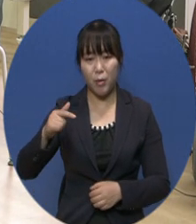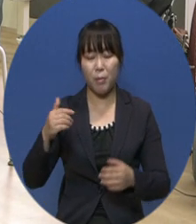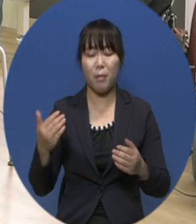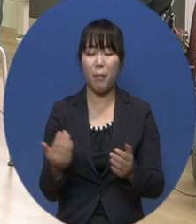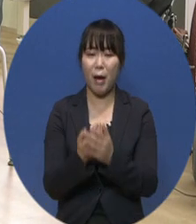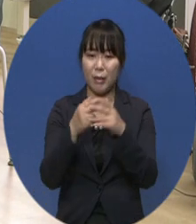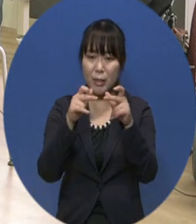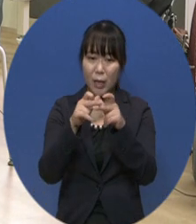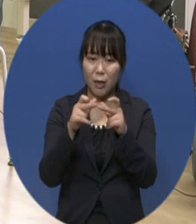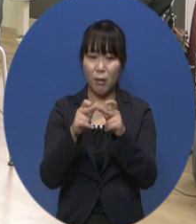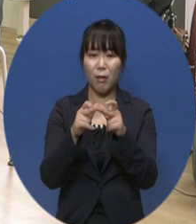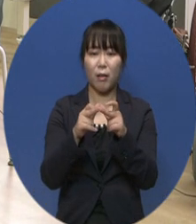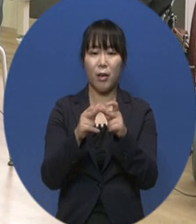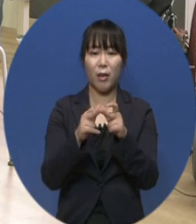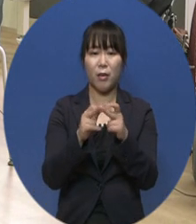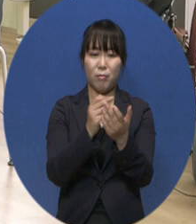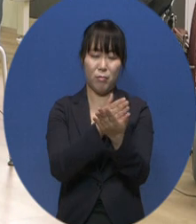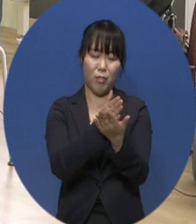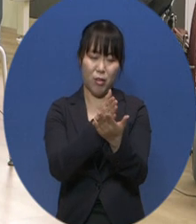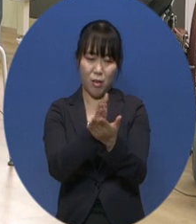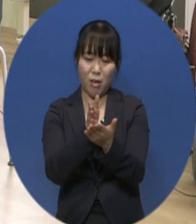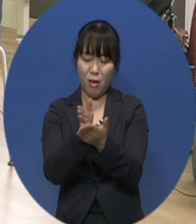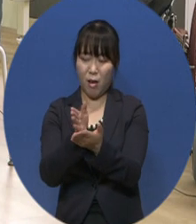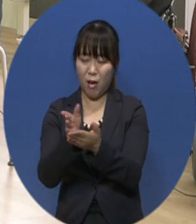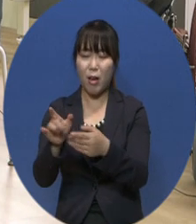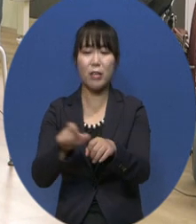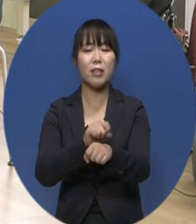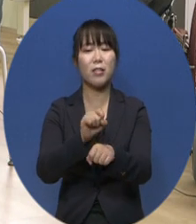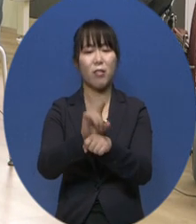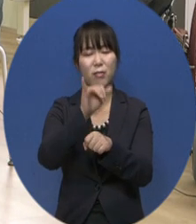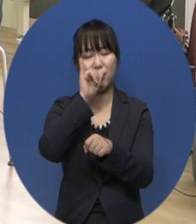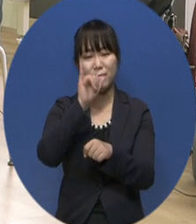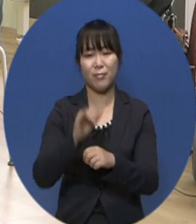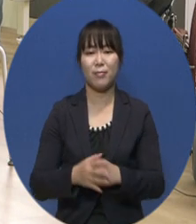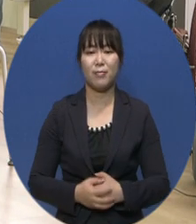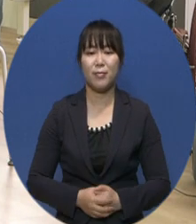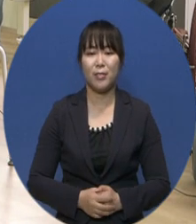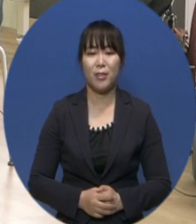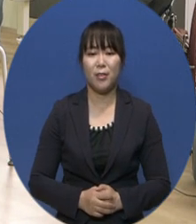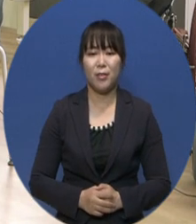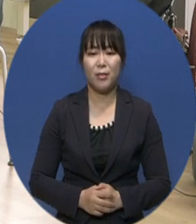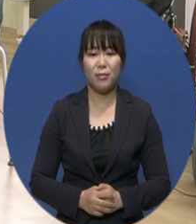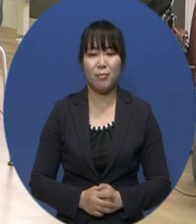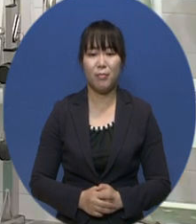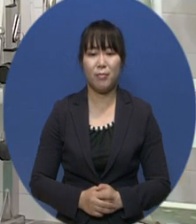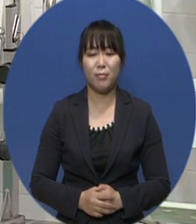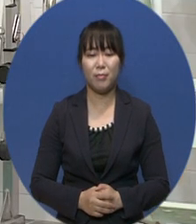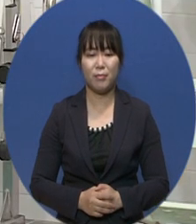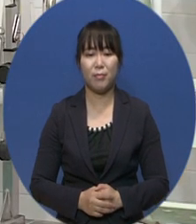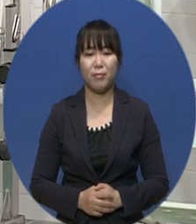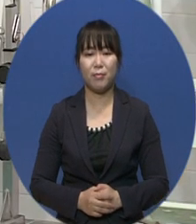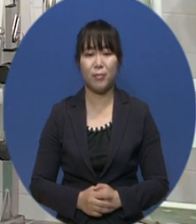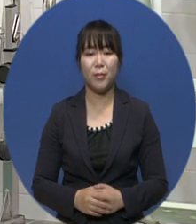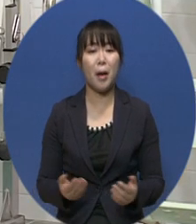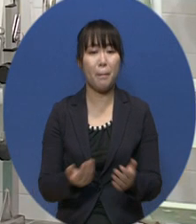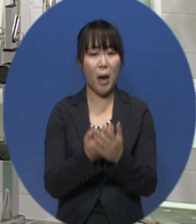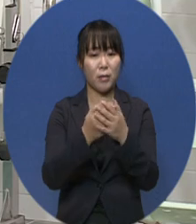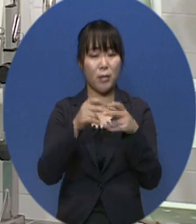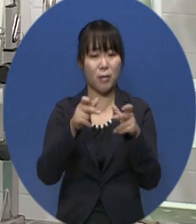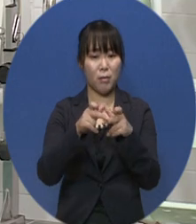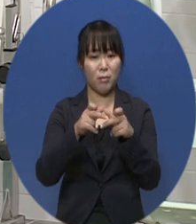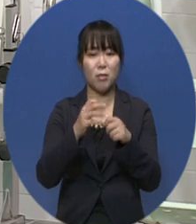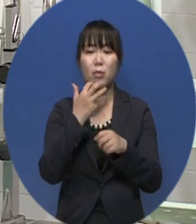다 네, 네. 유형별로 특성들이 다 있으시니까요. 네. 네. 사실 뭐 발달 장애 같은 경우는